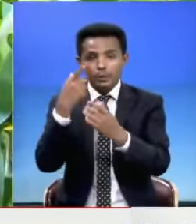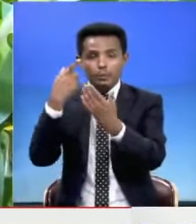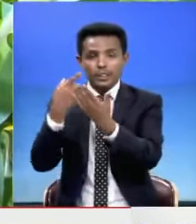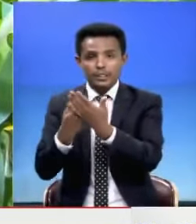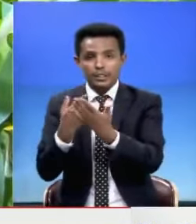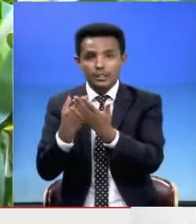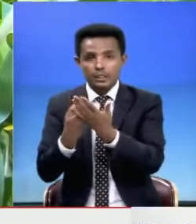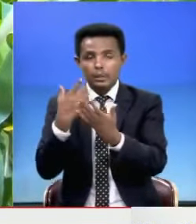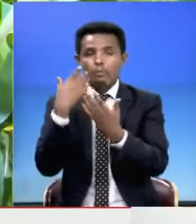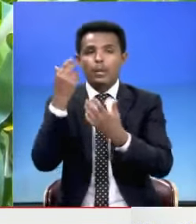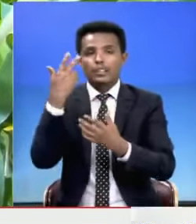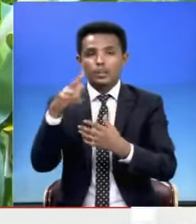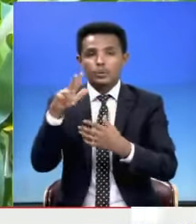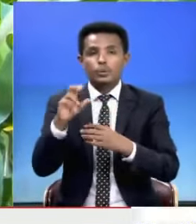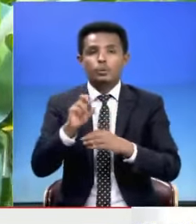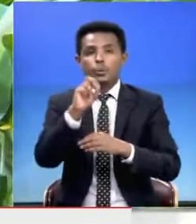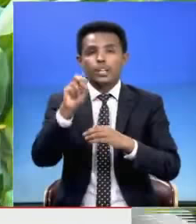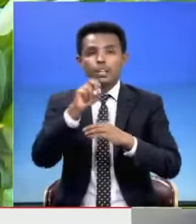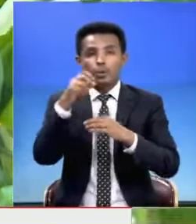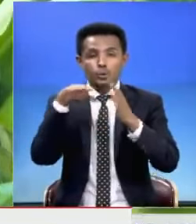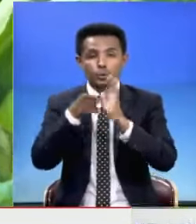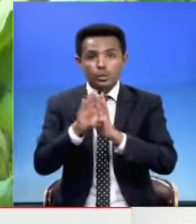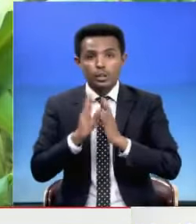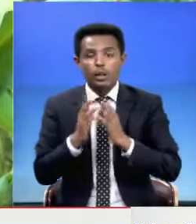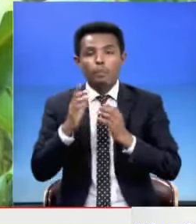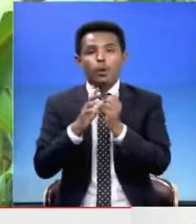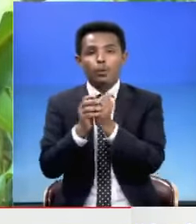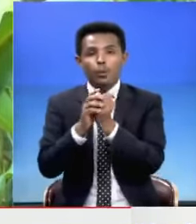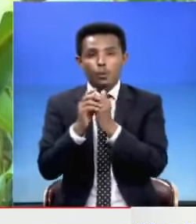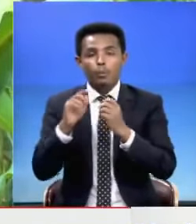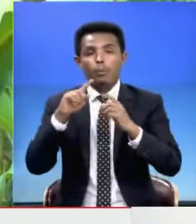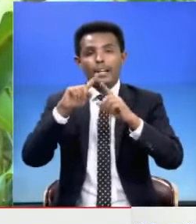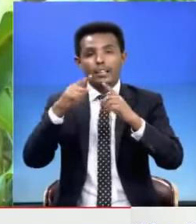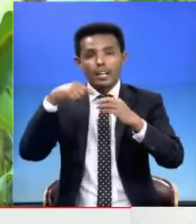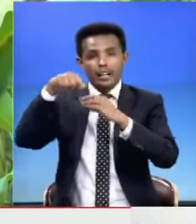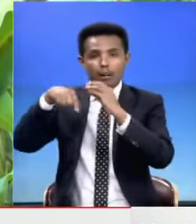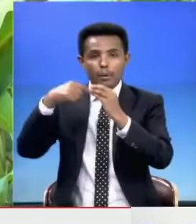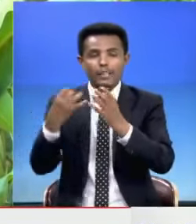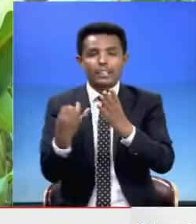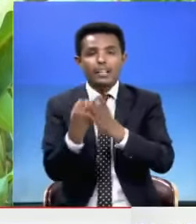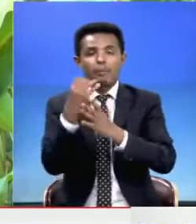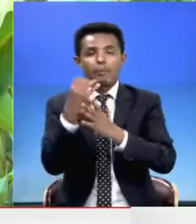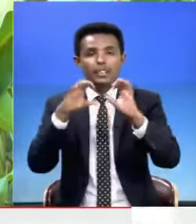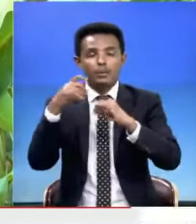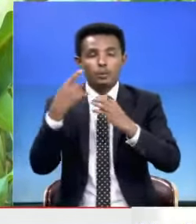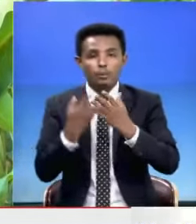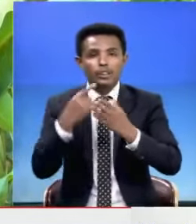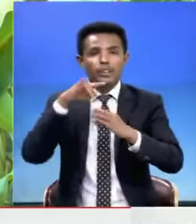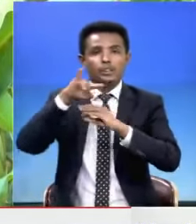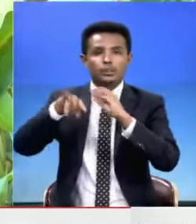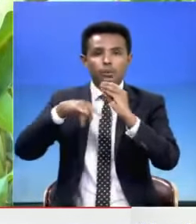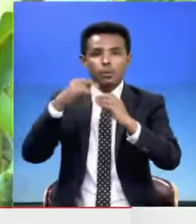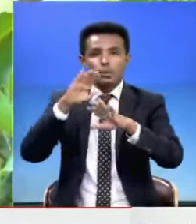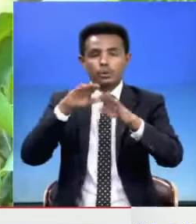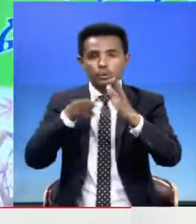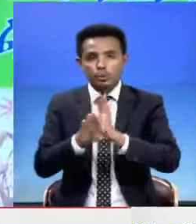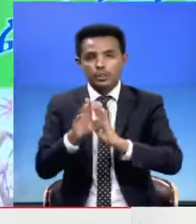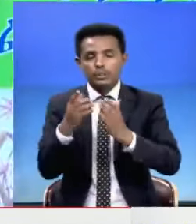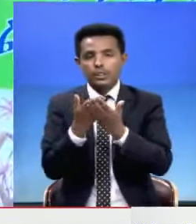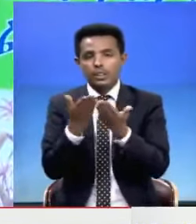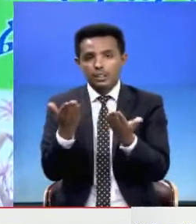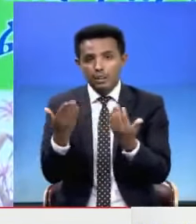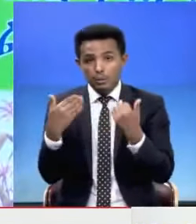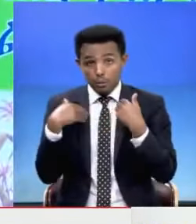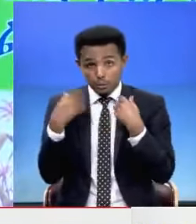በ13 ወረዳዎች ውስጥ በቆሎ ባንድ አካባቢ እንዲለማ ተደርጓል። ሰሞኑንም በሶስት ወረዳዎች ባንድ አካባቢ የለማውን የቆሎ ሰብል